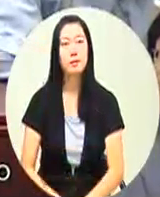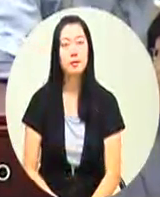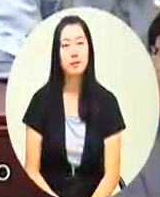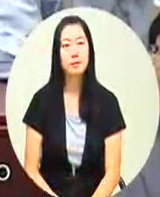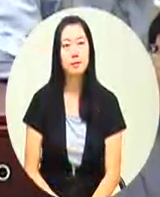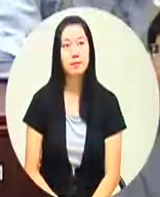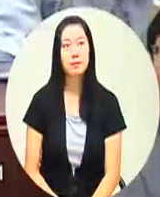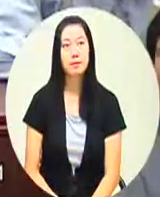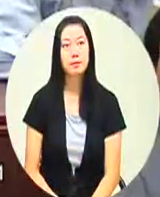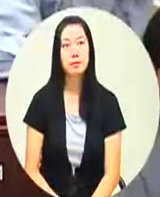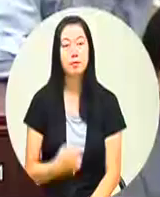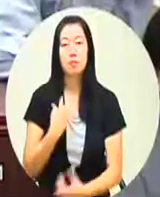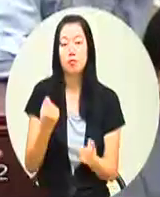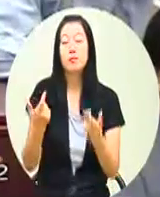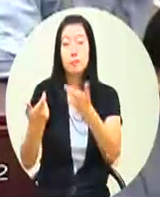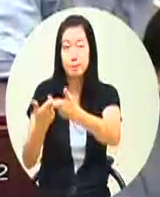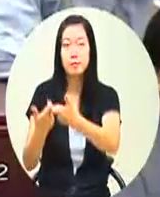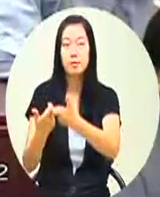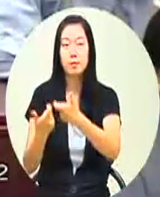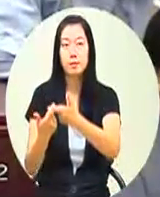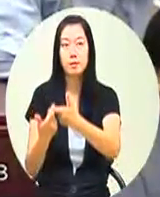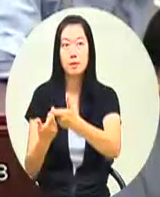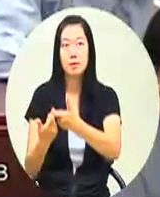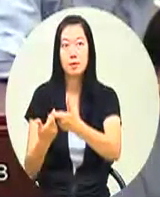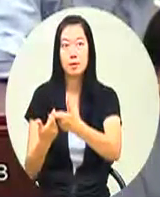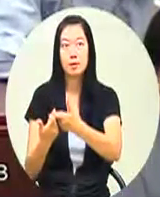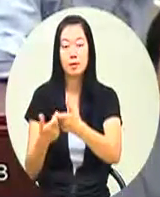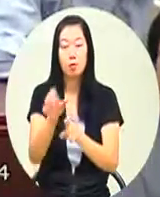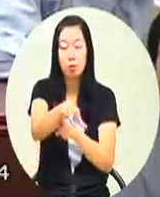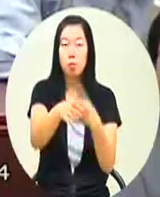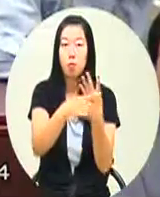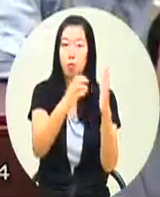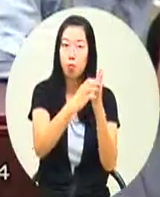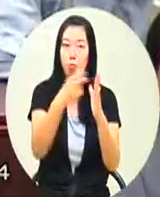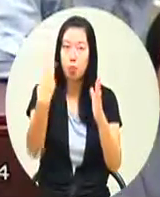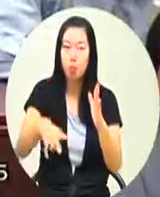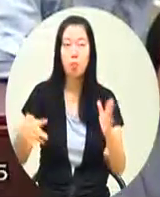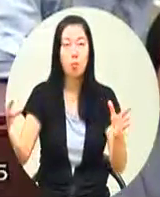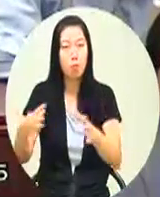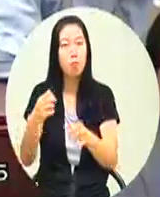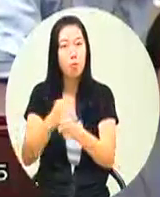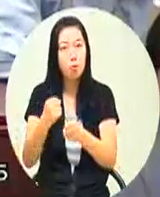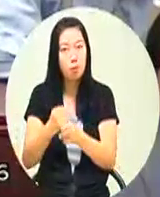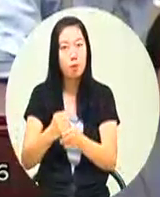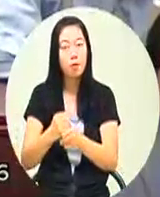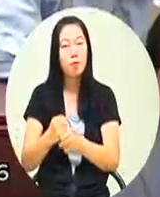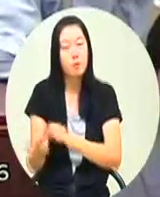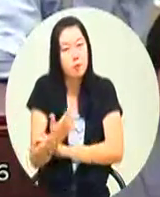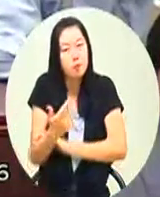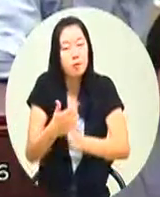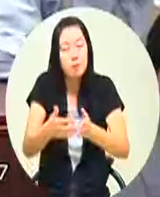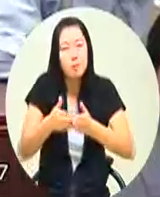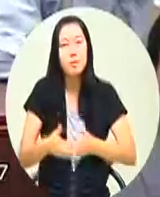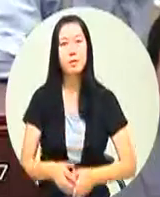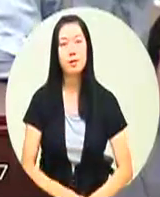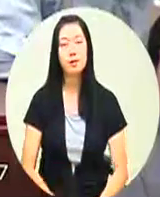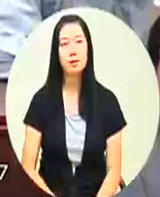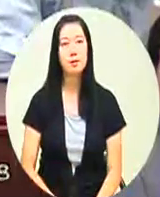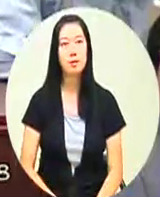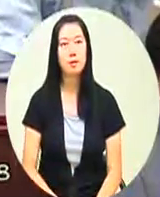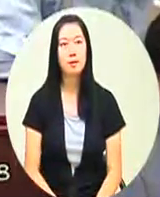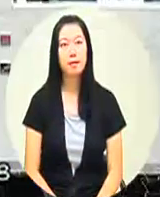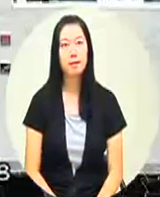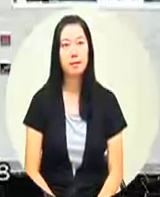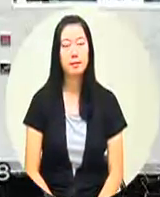法，我们会配合就是那个农业局，我们看积极来办理。以上简单的一个报告，谢谢。